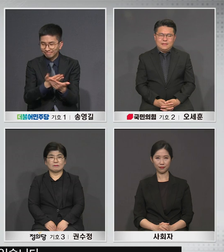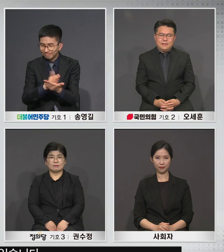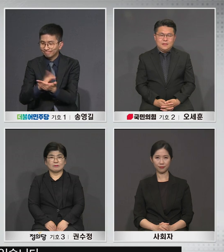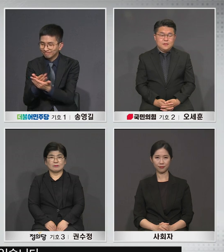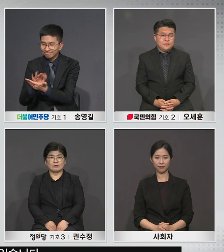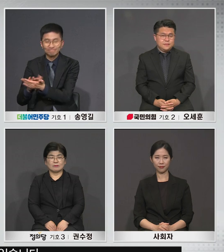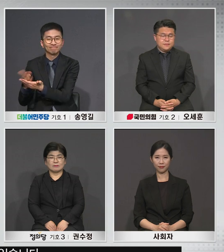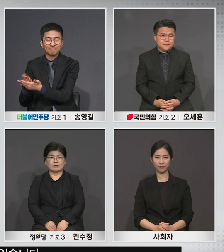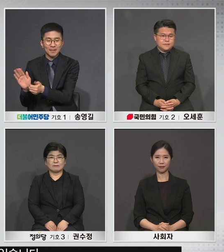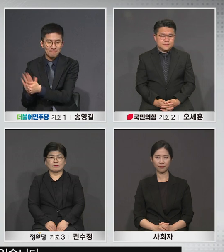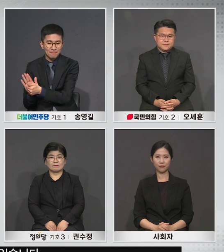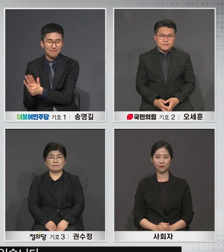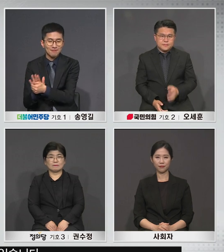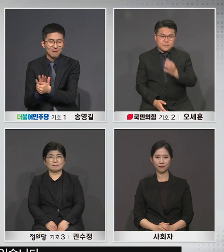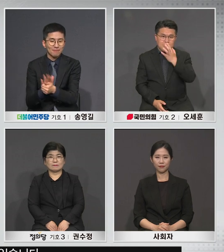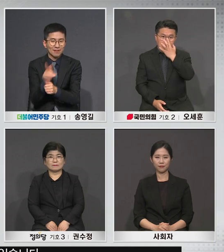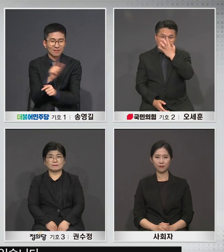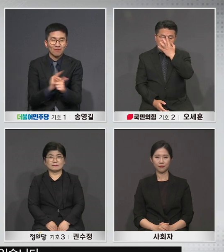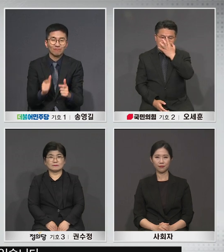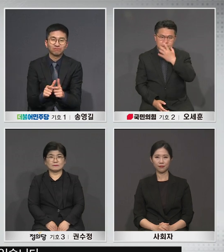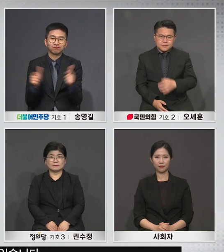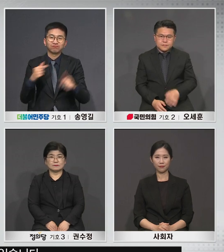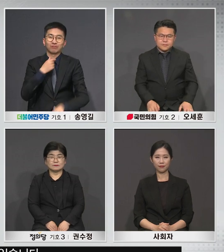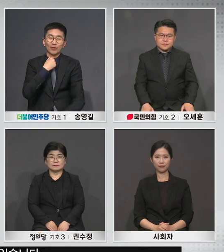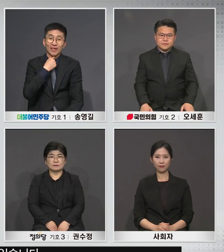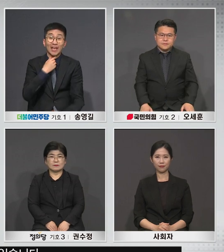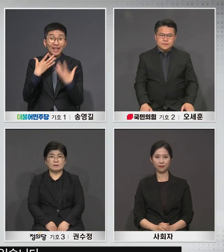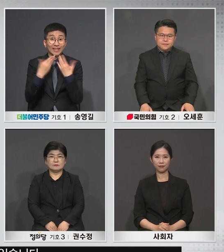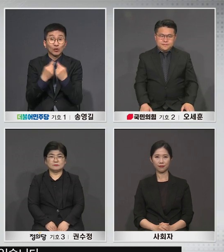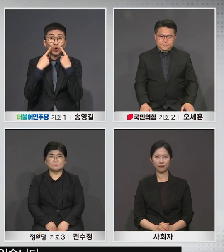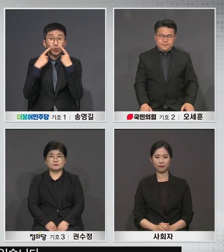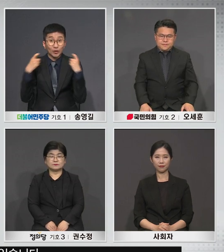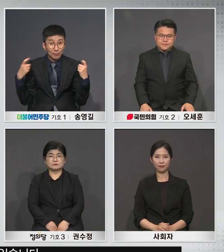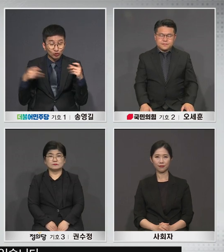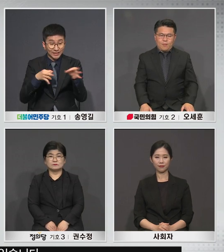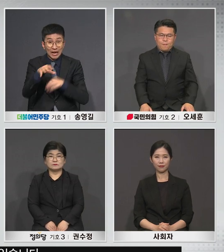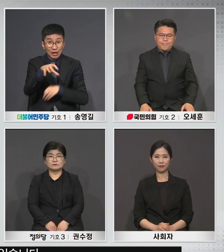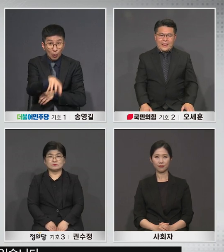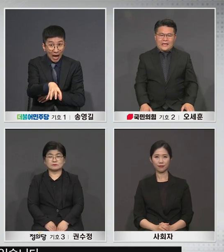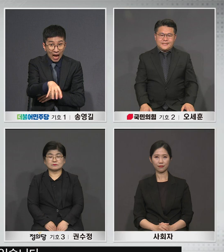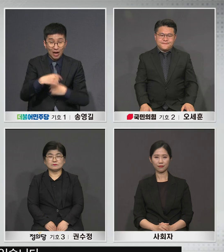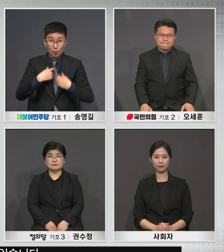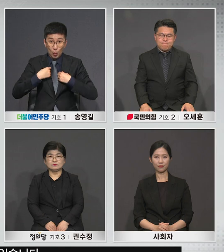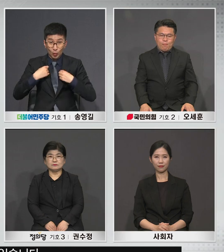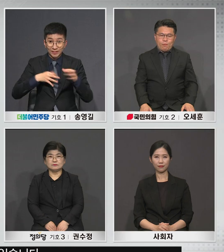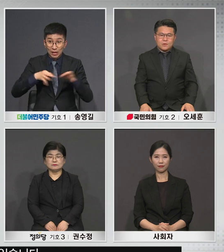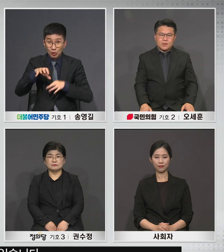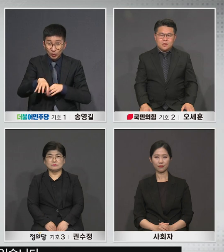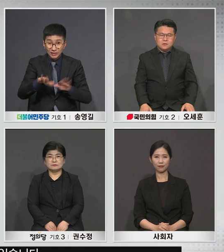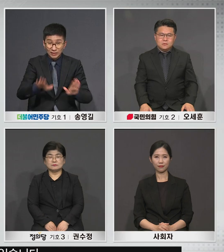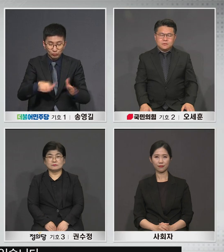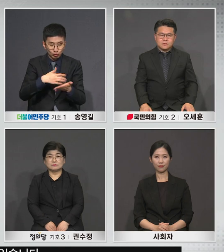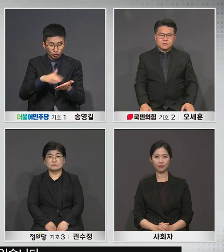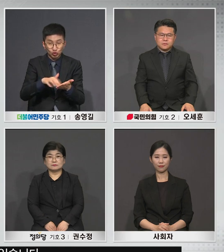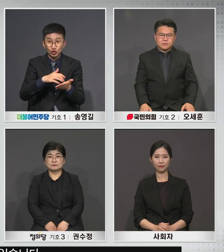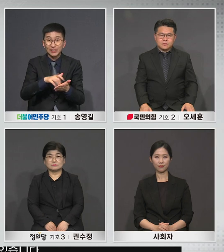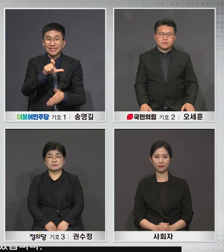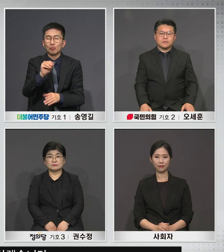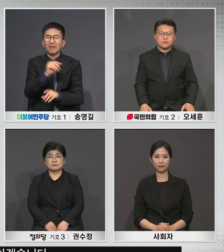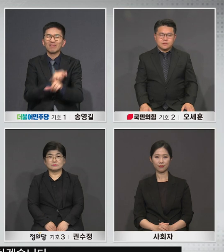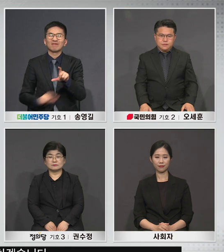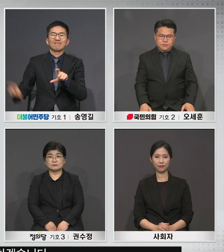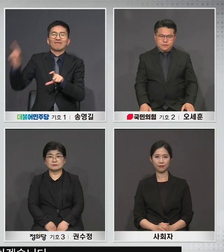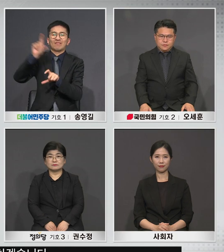주변에 동대문 패션 상가를 새롭게 개발해서 여기를 15만 개의 일자리를 만드는 기회로